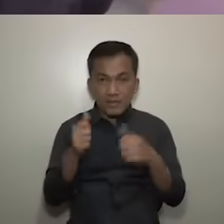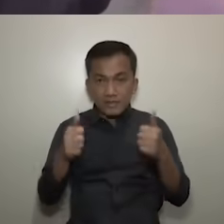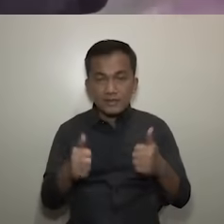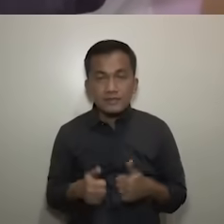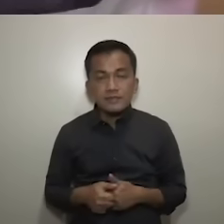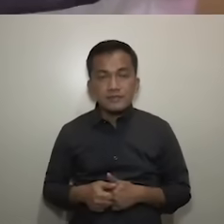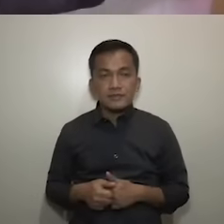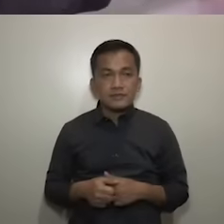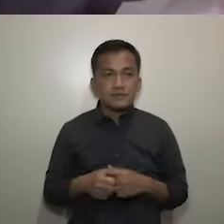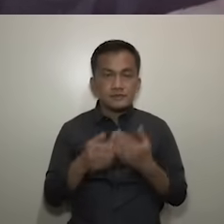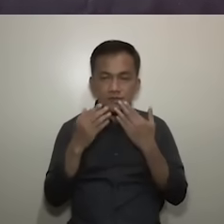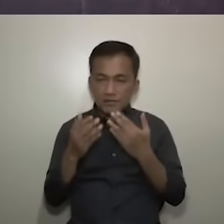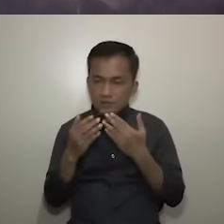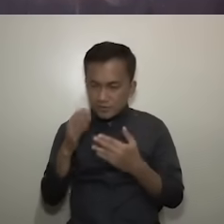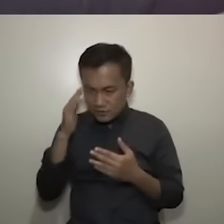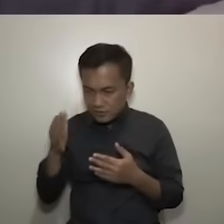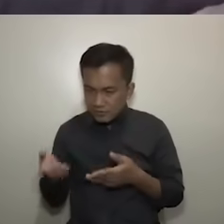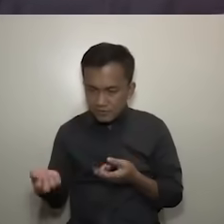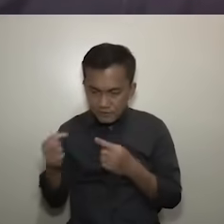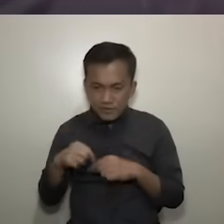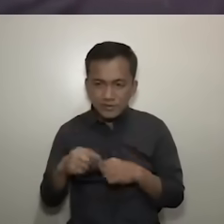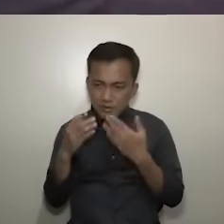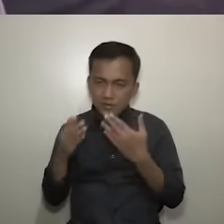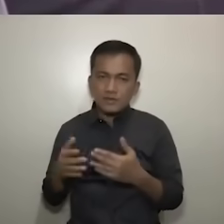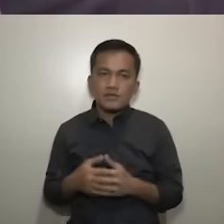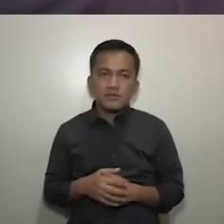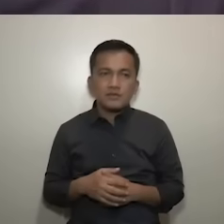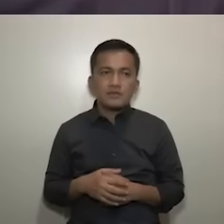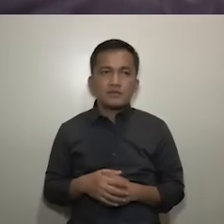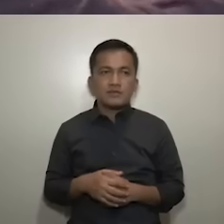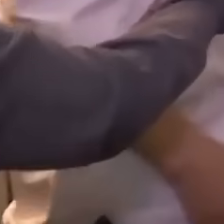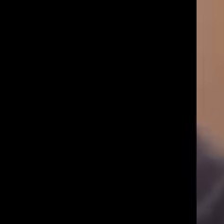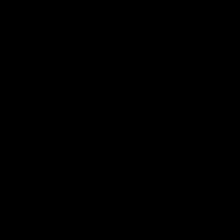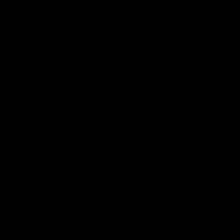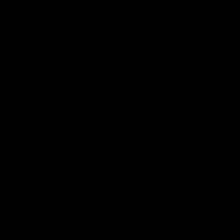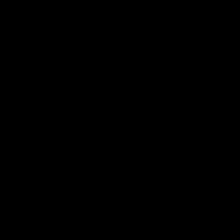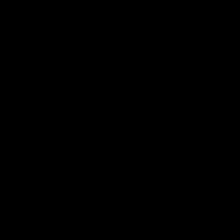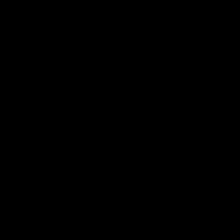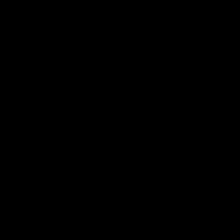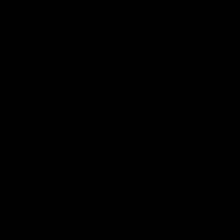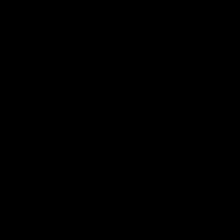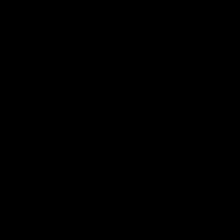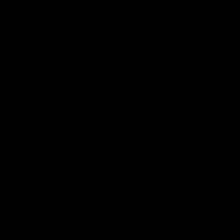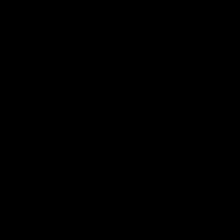okay ma'am? Salamat sa pagpunta, sir. Thank you, sir. Ma'am, thank you, ma'am. Thank you, okay. Sir.